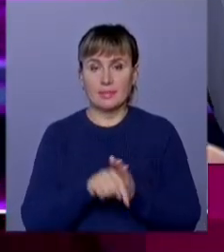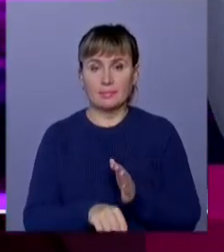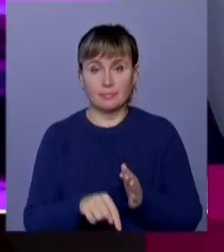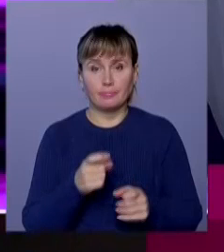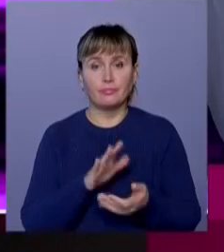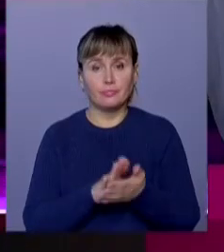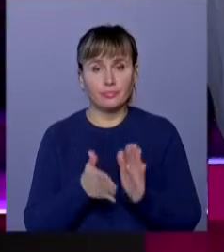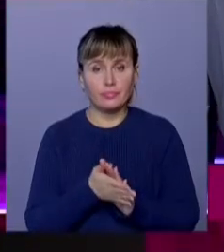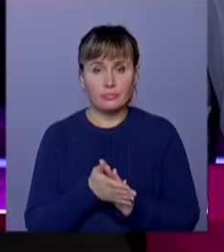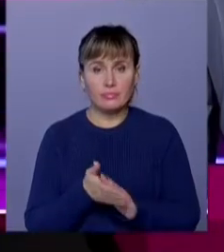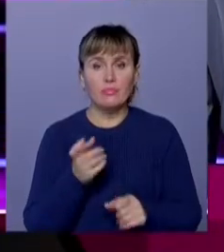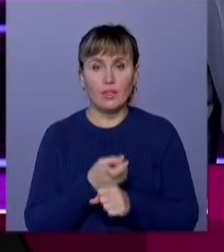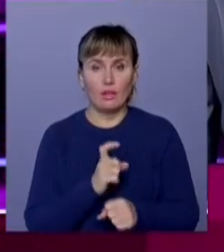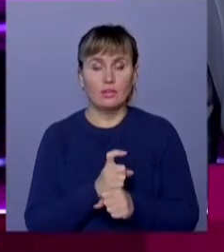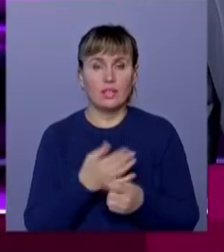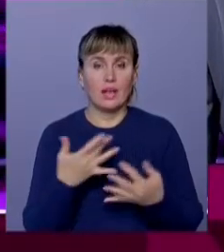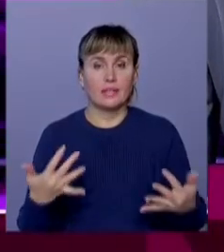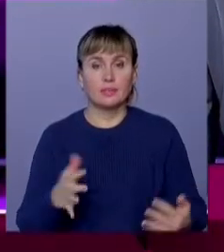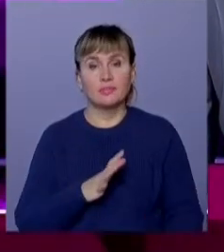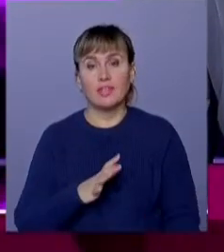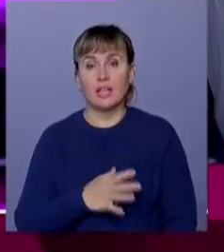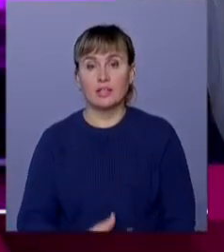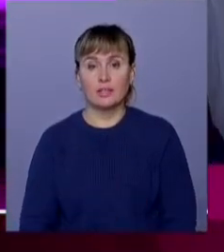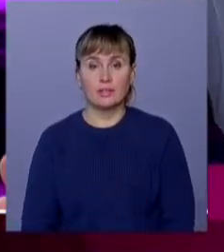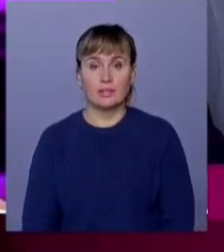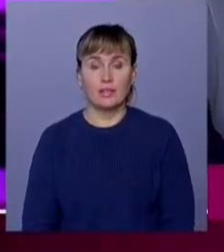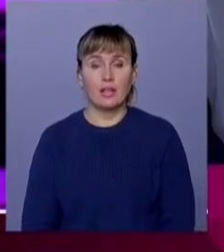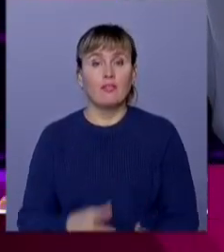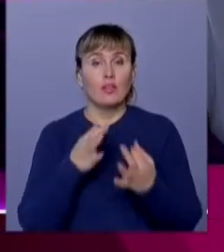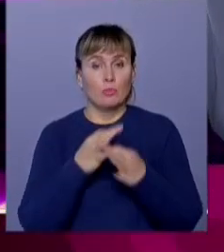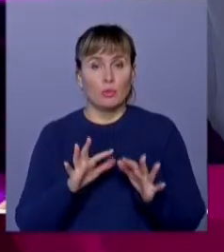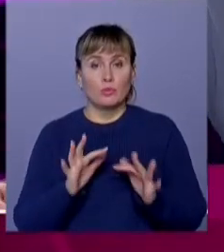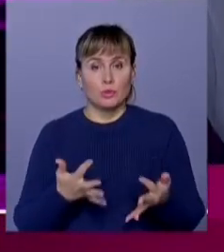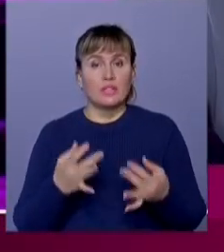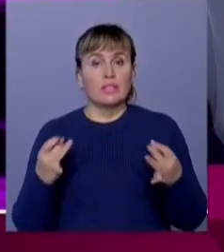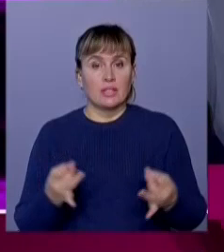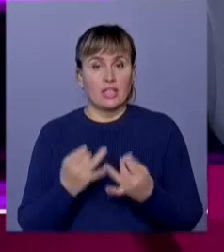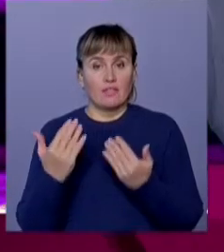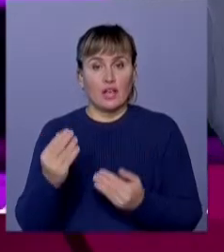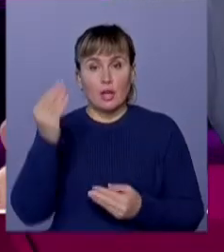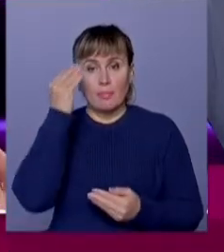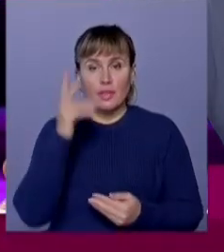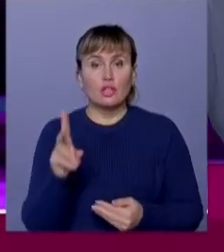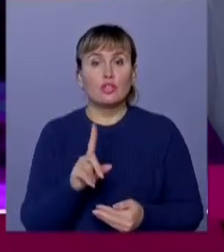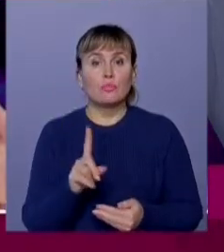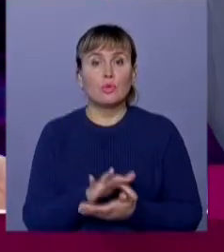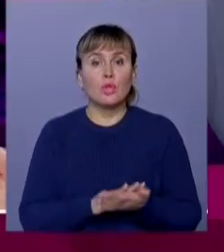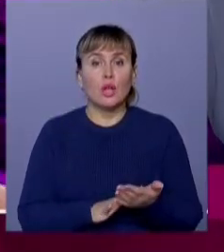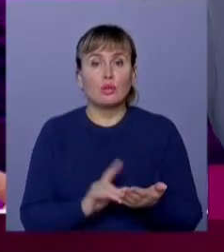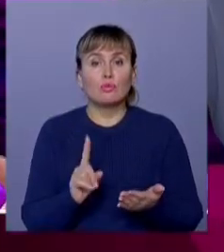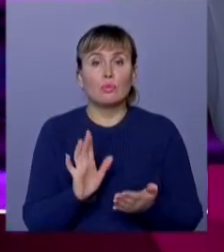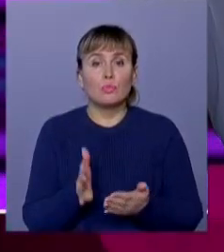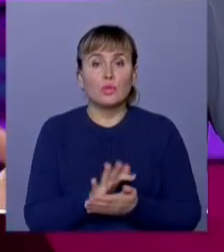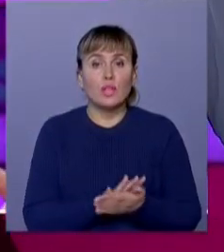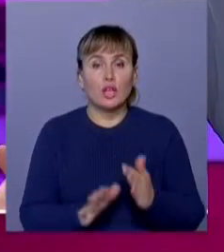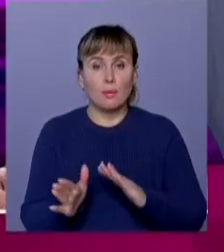очень напоминает эту же самую ситуацию. Ну, в любом случае, любопытно ваше мнение. К чему это приведет, что может